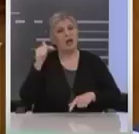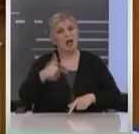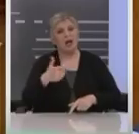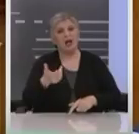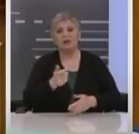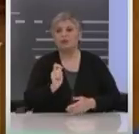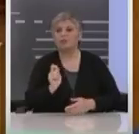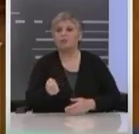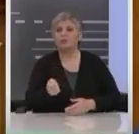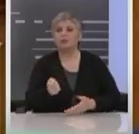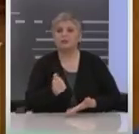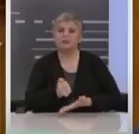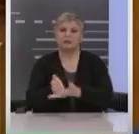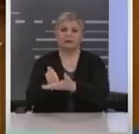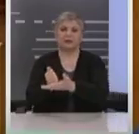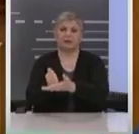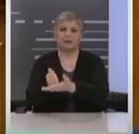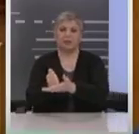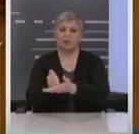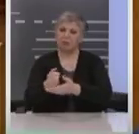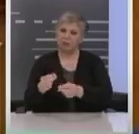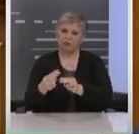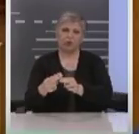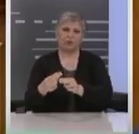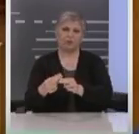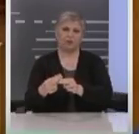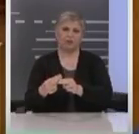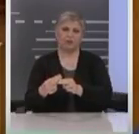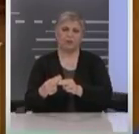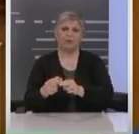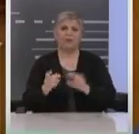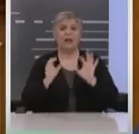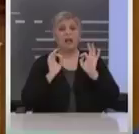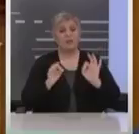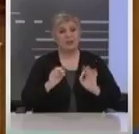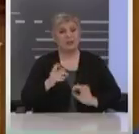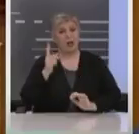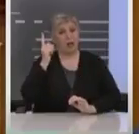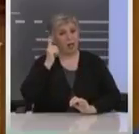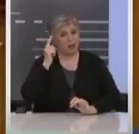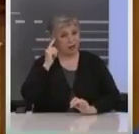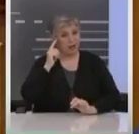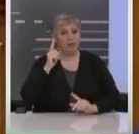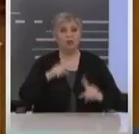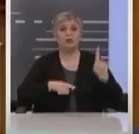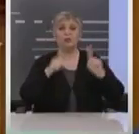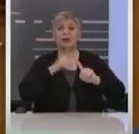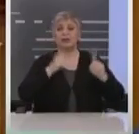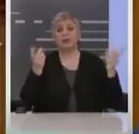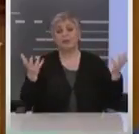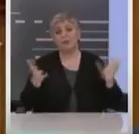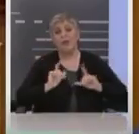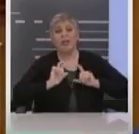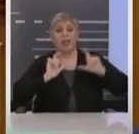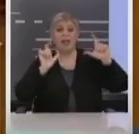αυτούς είναι σημαντική. Καταλαβαίνω βεβαίως ότι κάποιοι πορφυρογέννητοι δεν